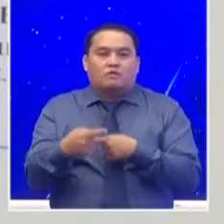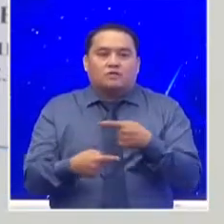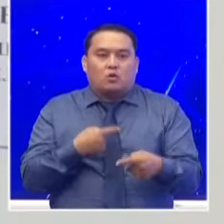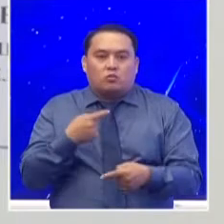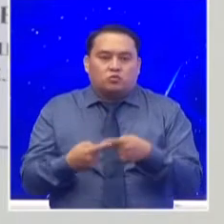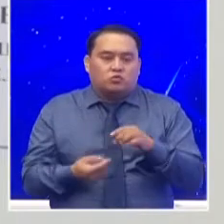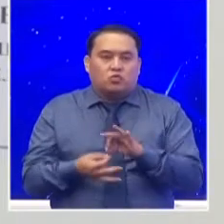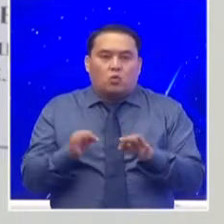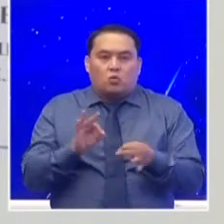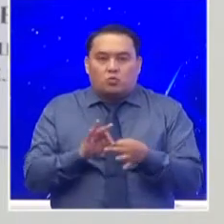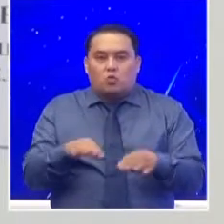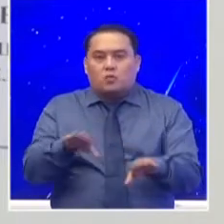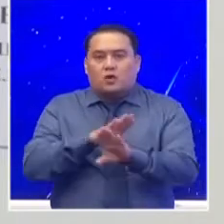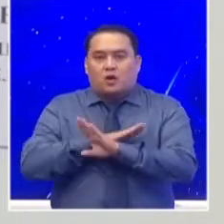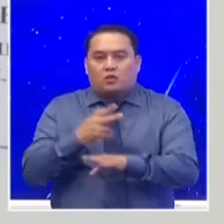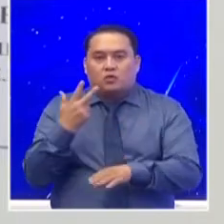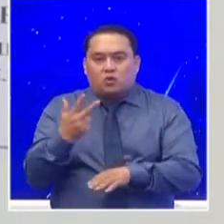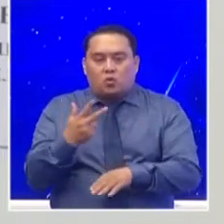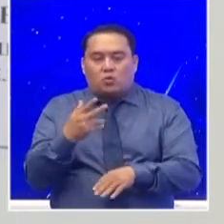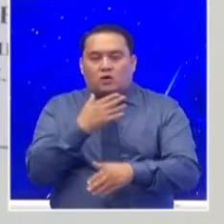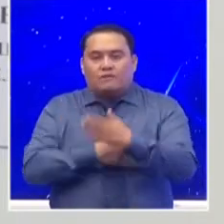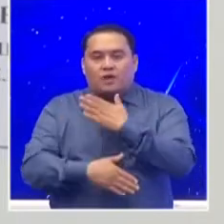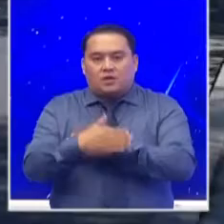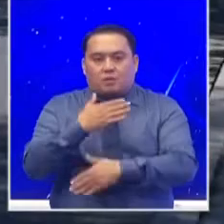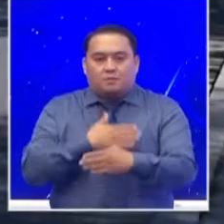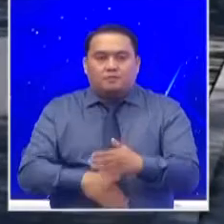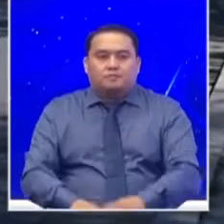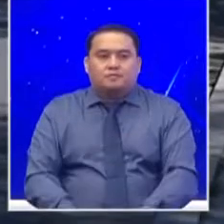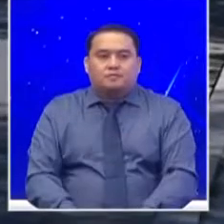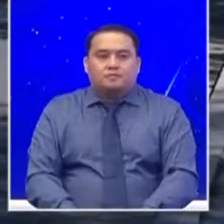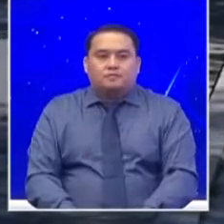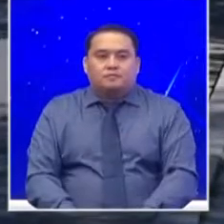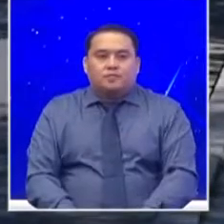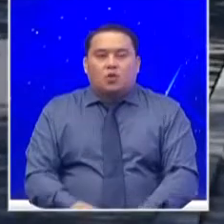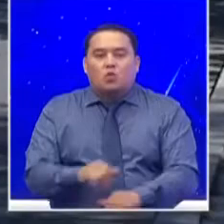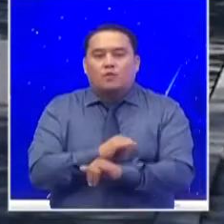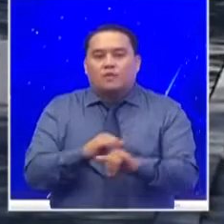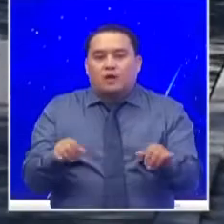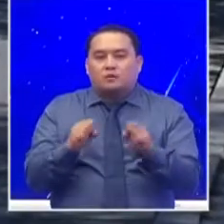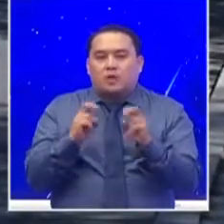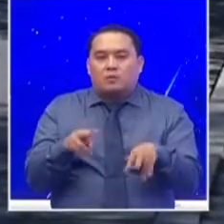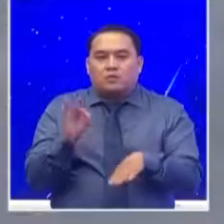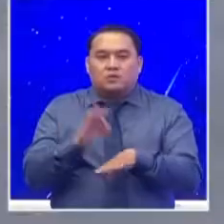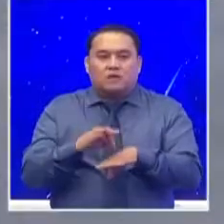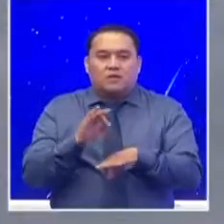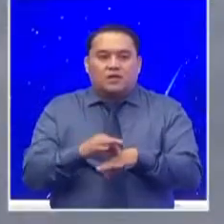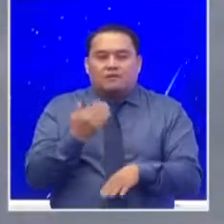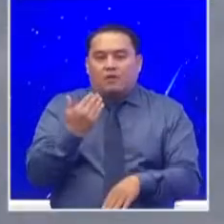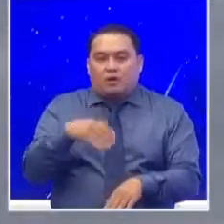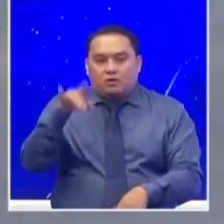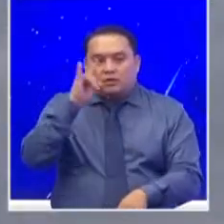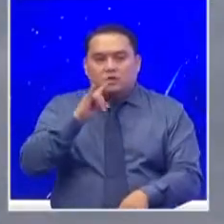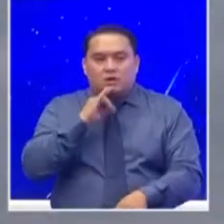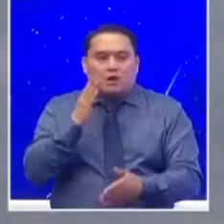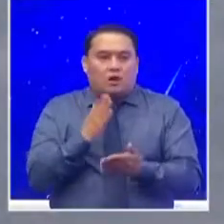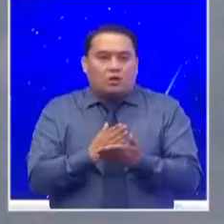непростой. 2 из 5 умирают, 3 становятся инвалидами. Рост темпов распространения опасных химических веществ в стране